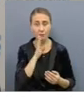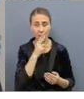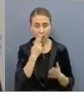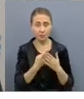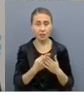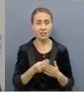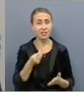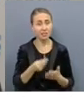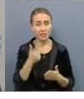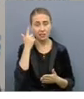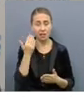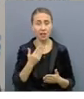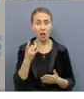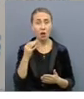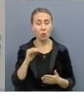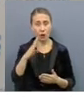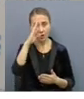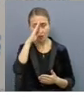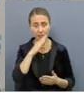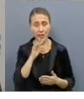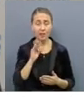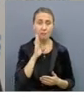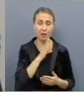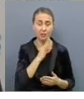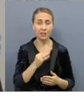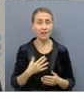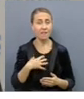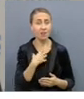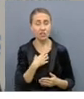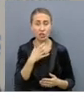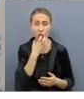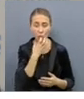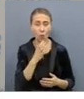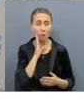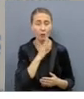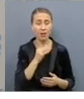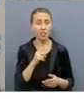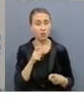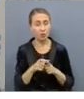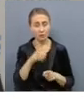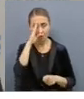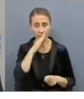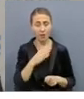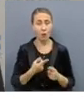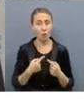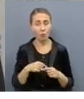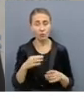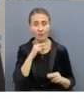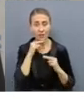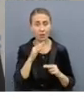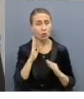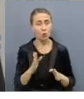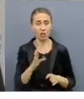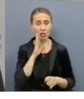того, ценить и знать, какова роль отца, матери. То есть важны тепло мамы, слово отца. Общество должно акцентировать внимание не только на